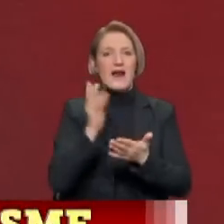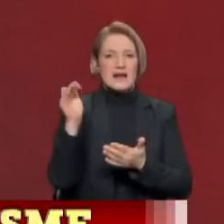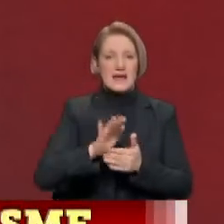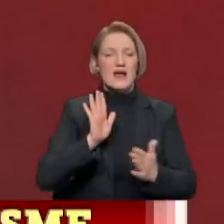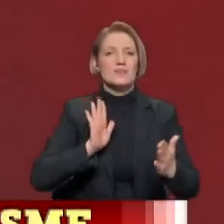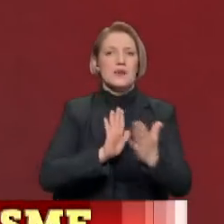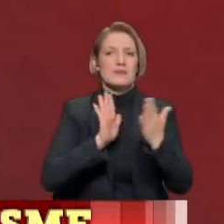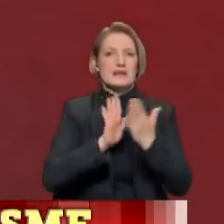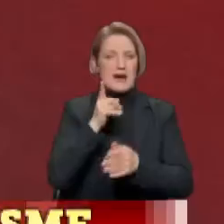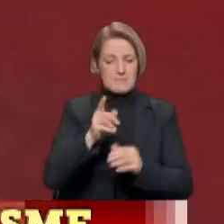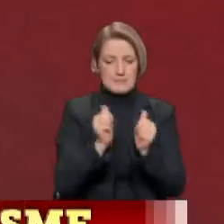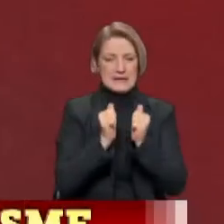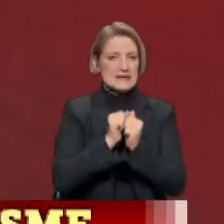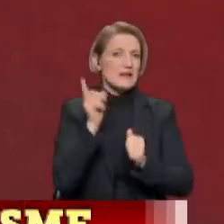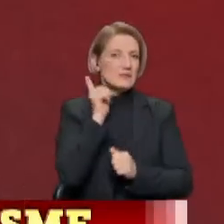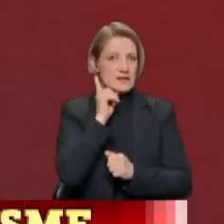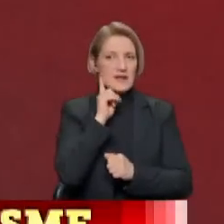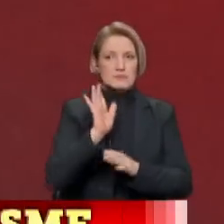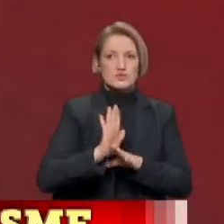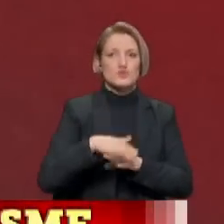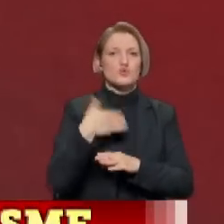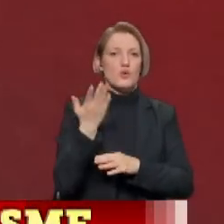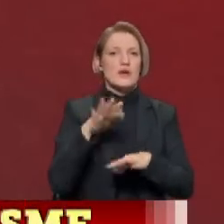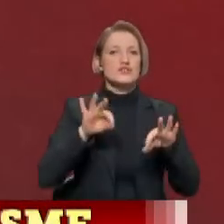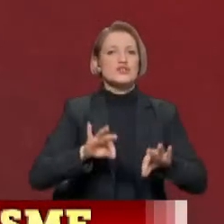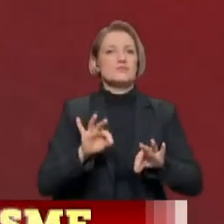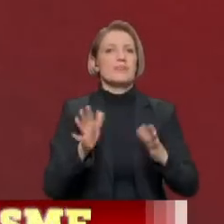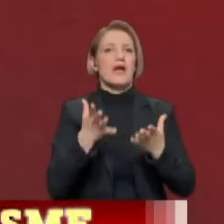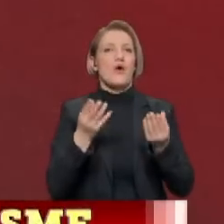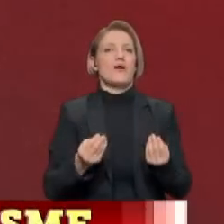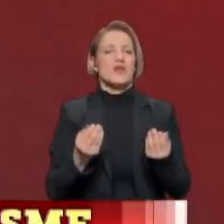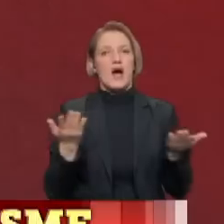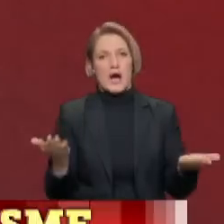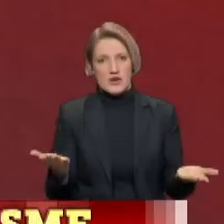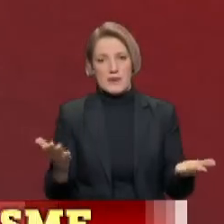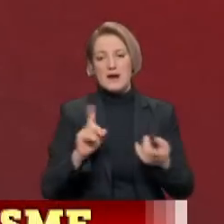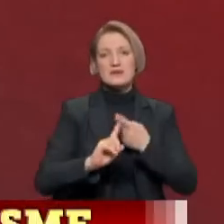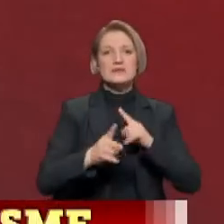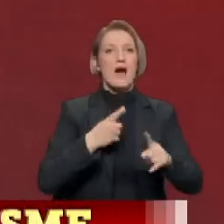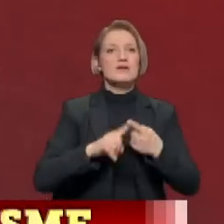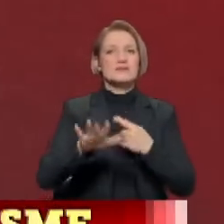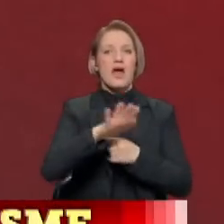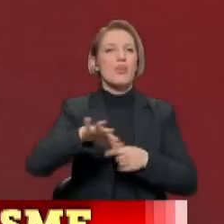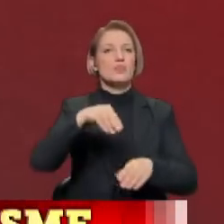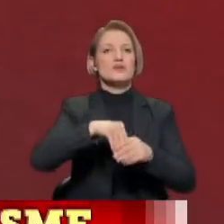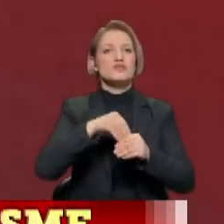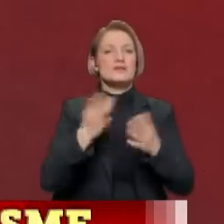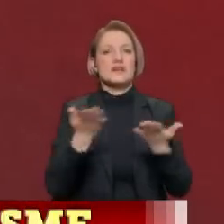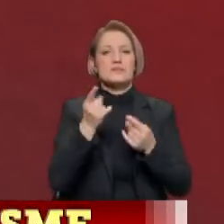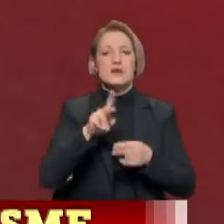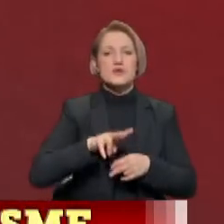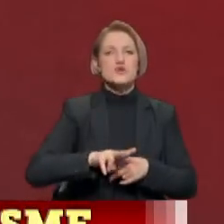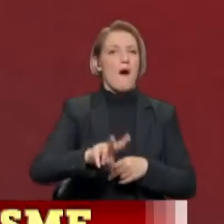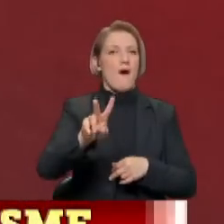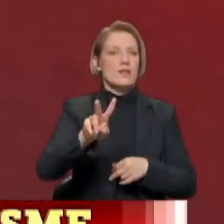tepkiler birlikte dinleyelim. Sonra... Şimdi ne olacak? Acaba siyasette nasıl bir yol,